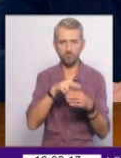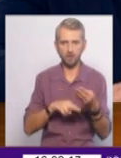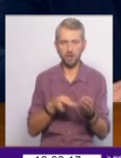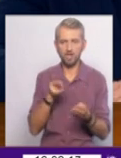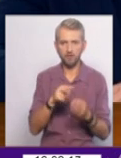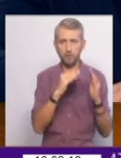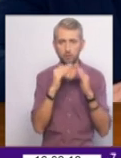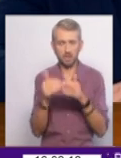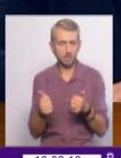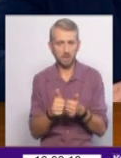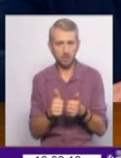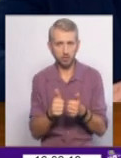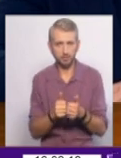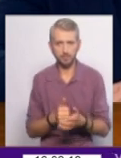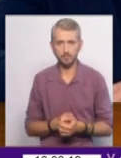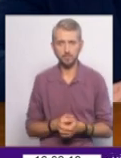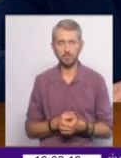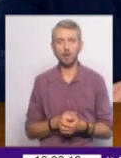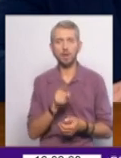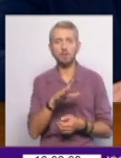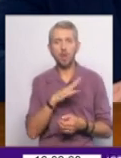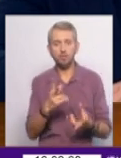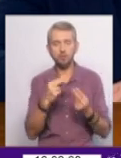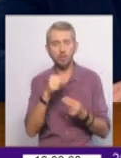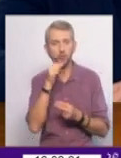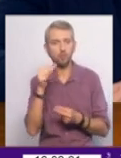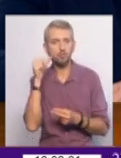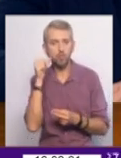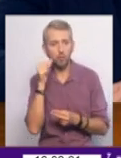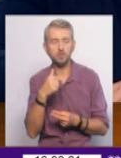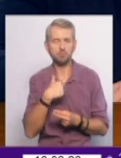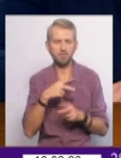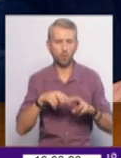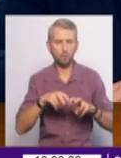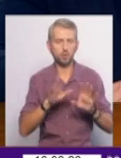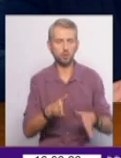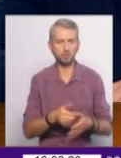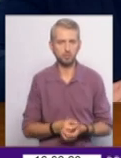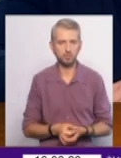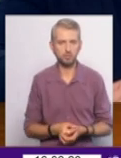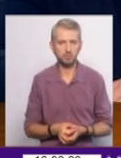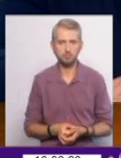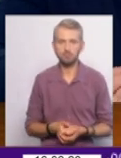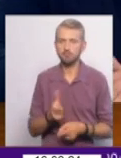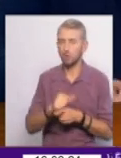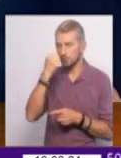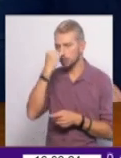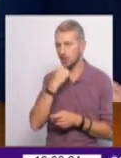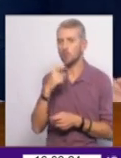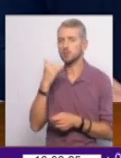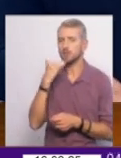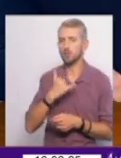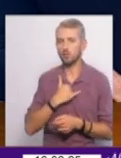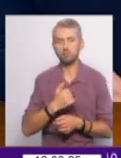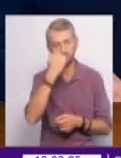будинки рядом. Так. Ви обіцяли в прошлому році, я розберусь. Дуже дякуємо вам за дзвінок. Дякую